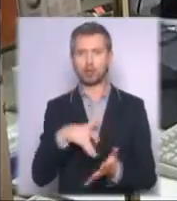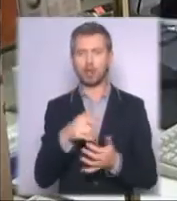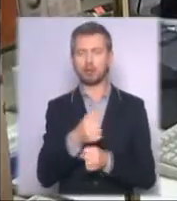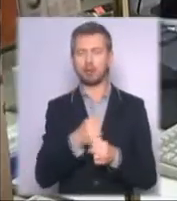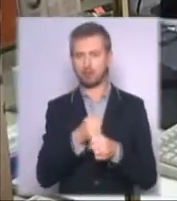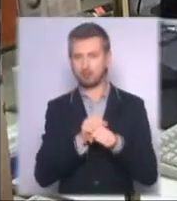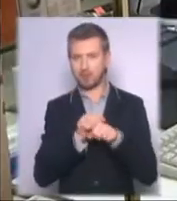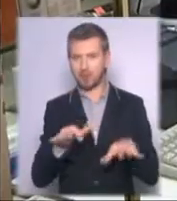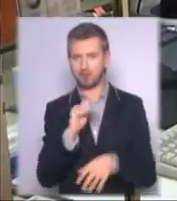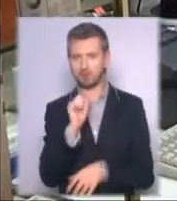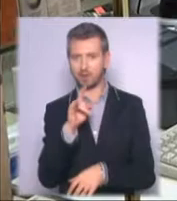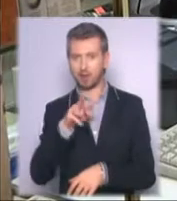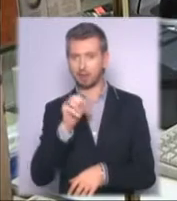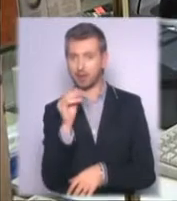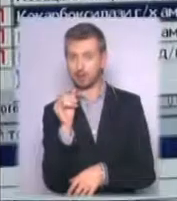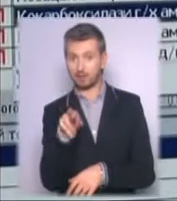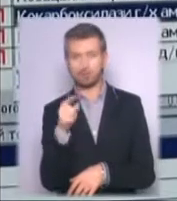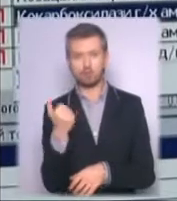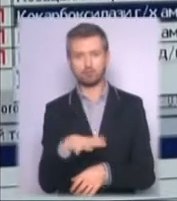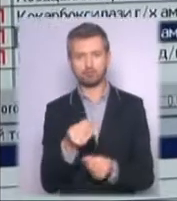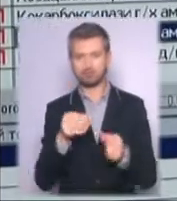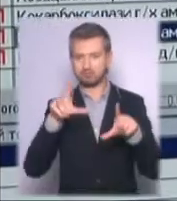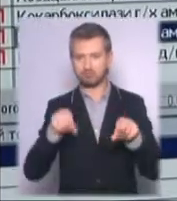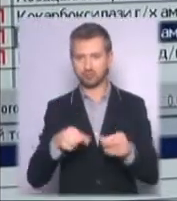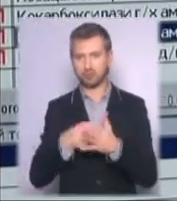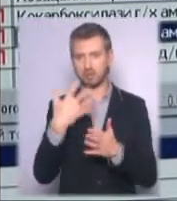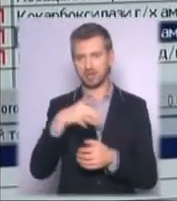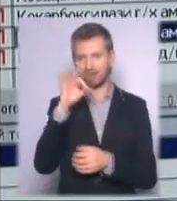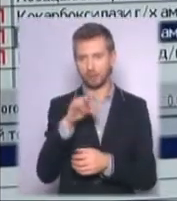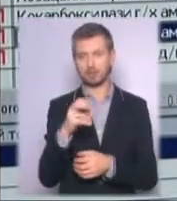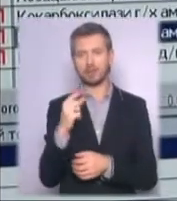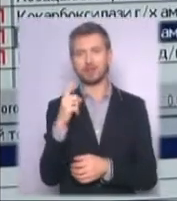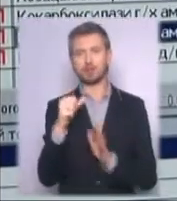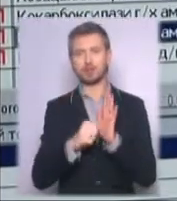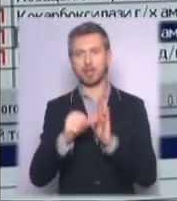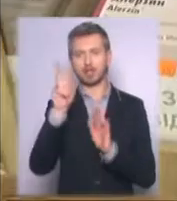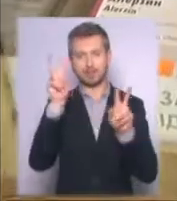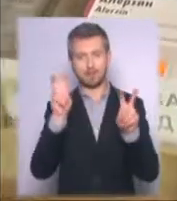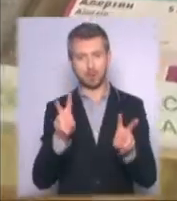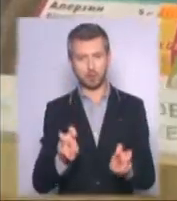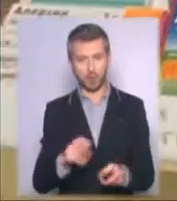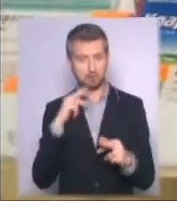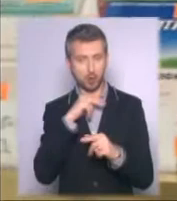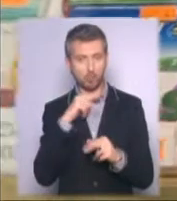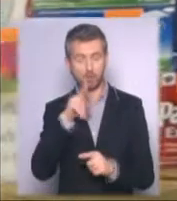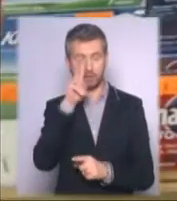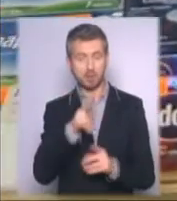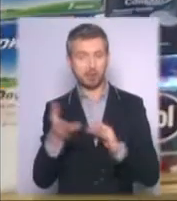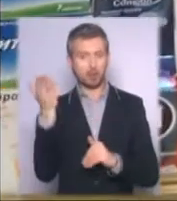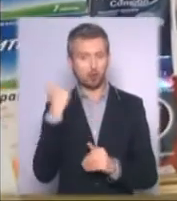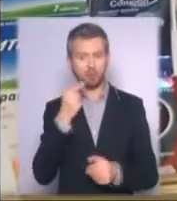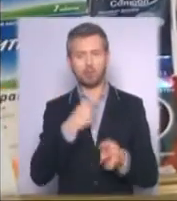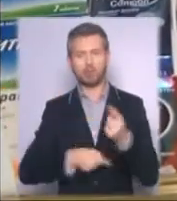мережі «Фармація», там вже знизили ціни до 50% на 160 найменувань медикаментів. А 2 місяці тому повернулися до